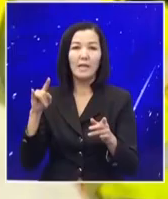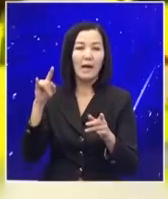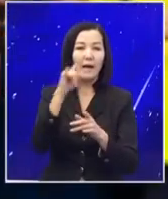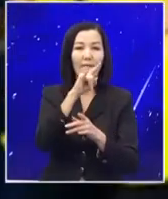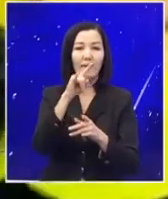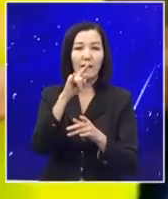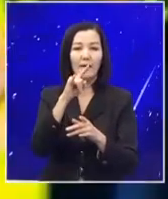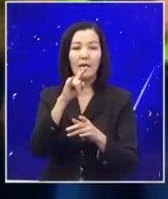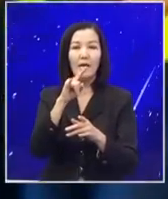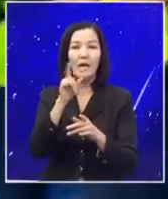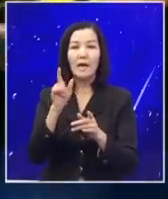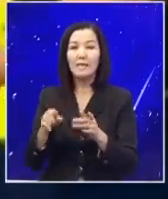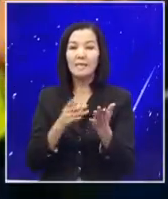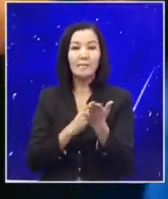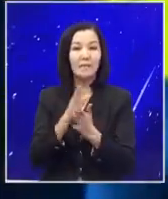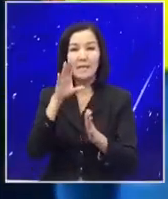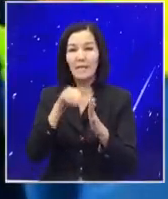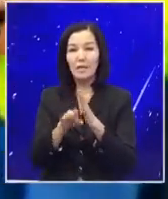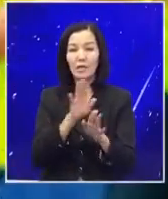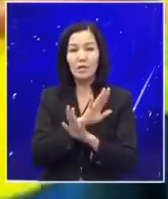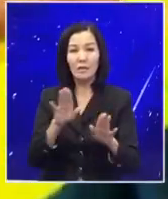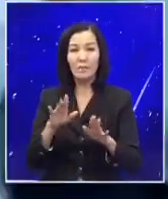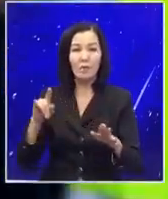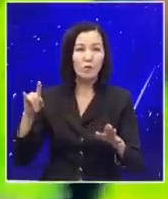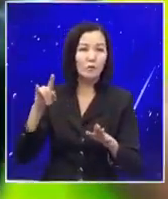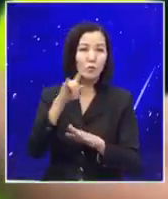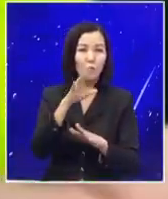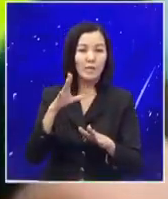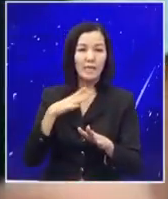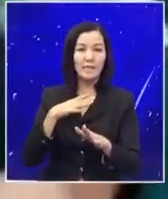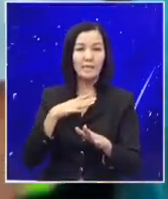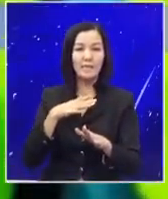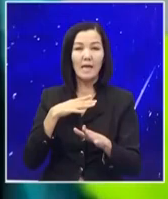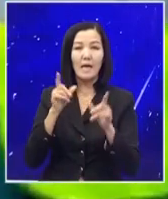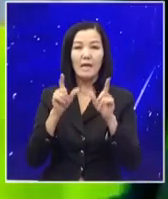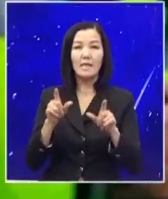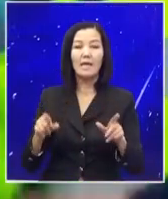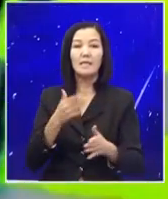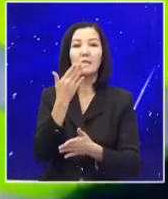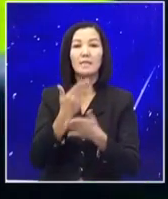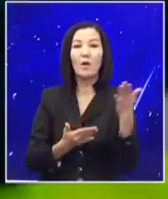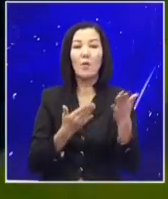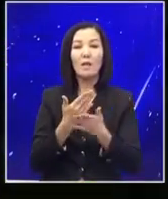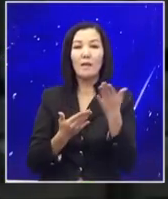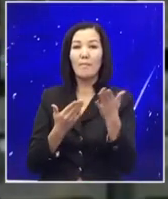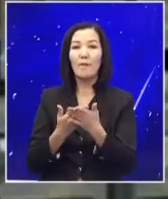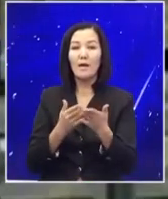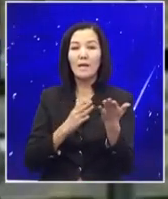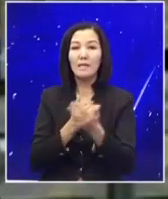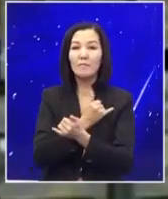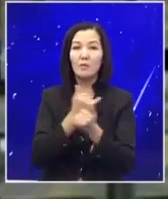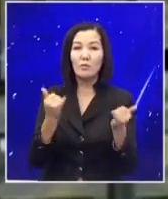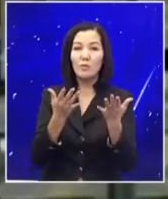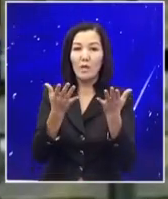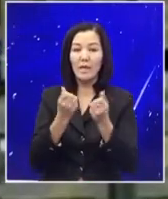авиакомпаниялар экипаждары жатпайды. Сондай ақ құжатта ұшу кезінде жолаушылар мен экипажға сауалнама жүргізуді, қызмет көрсетуді, алу